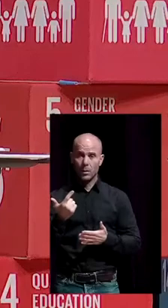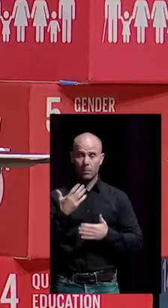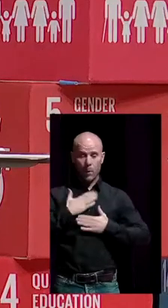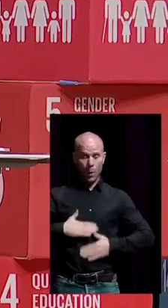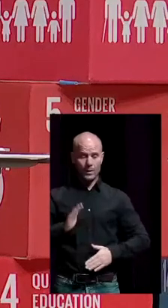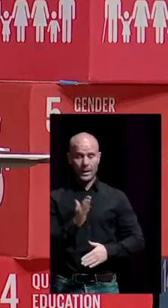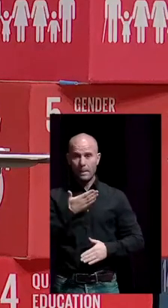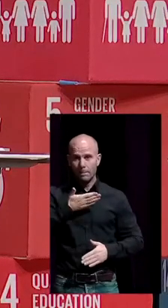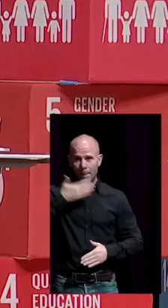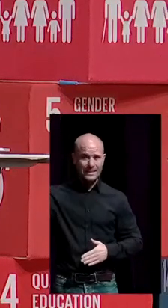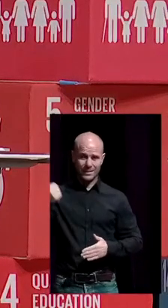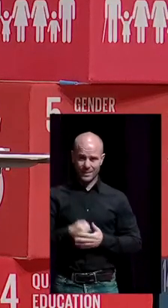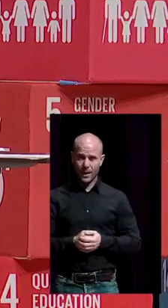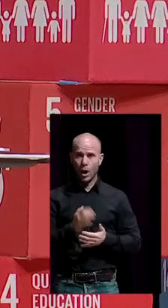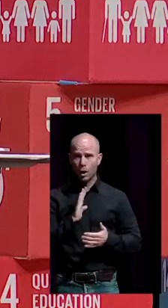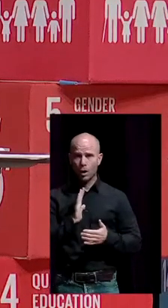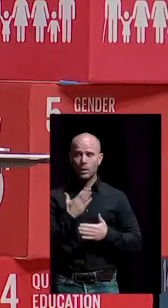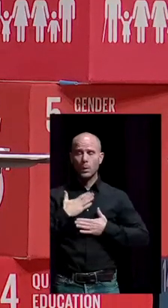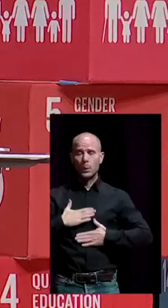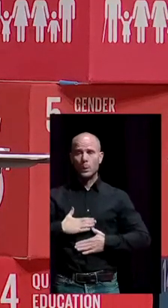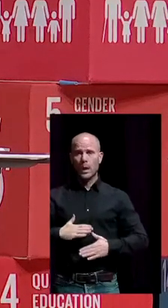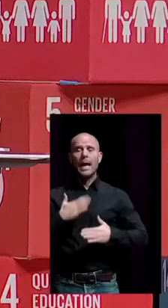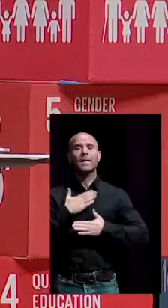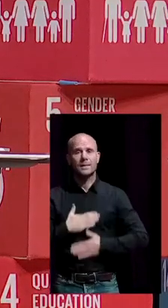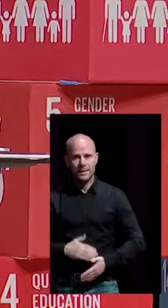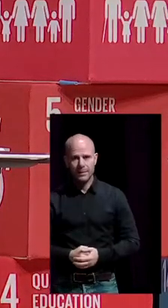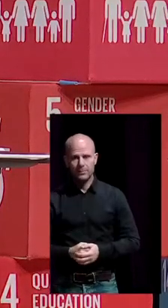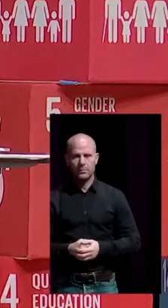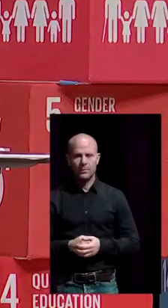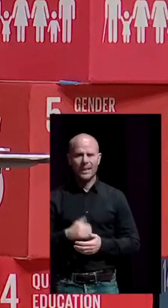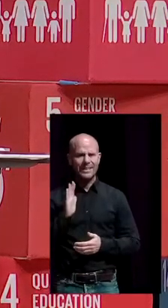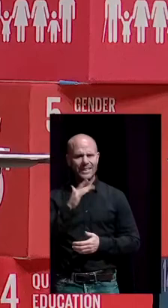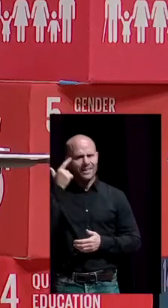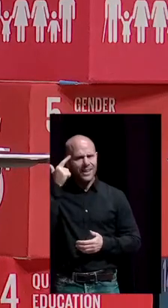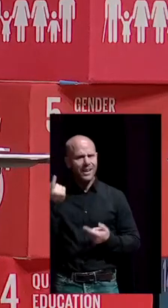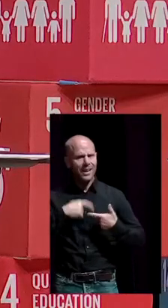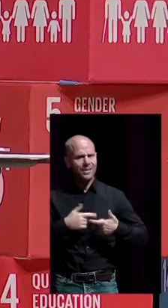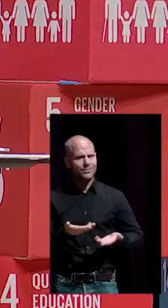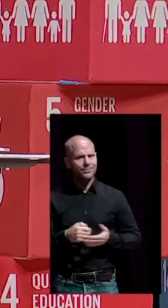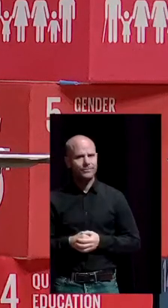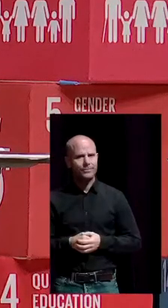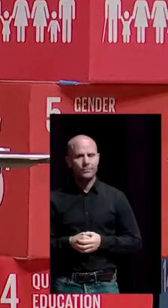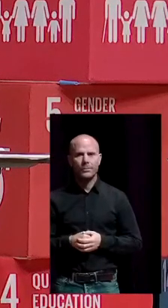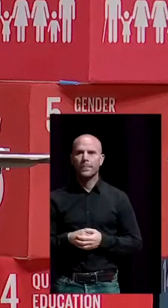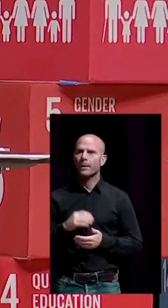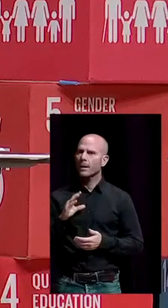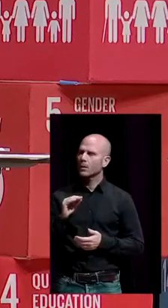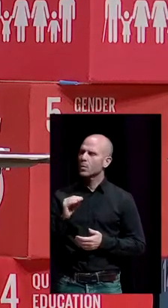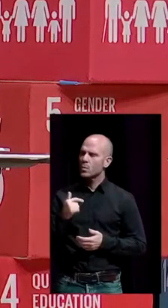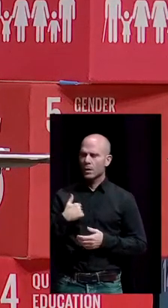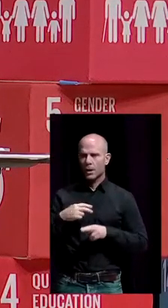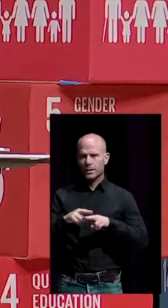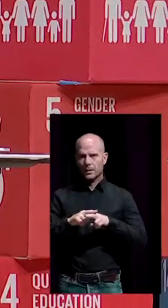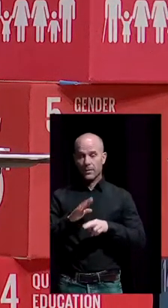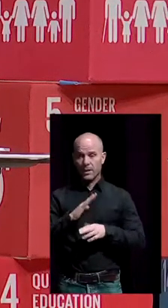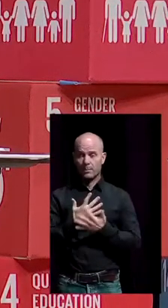bästa jag och ha en god hälsa. Mm. Hur tänker du när du hör detta? Jo, men jag känner ju, det finns ju så